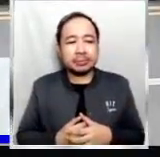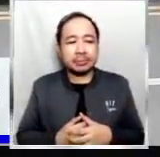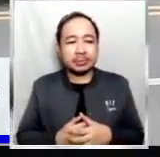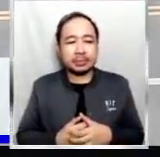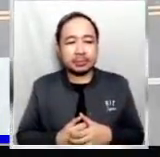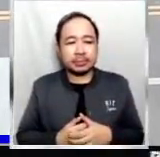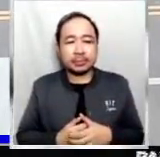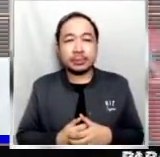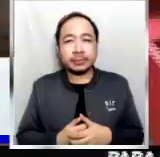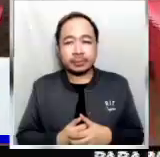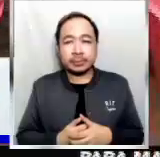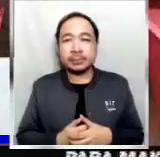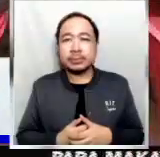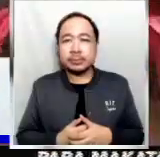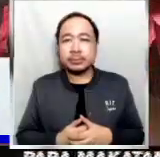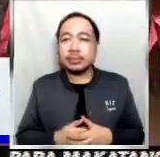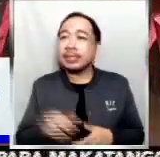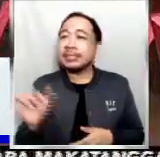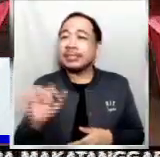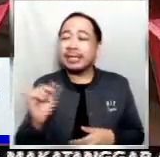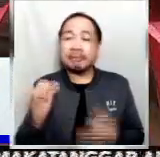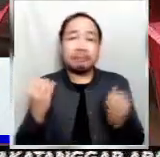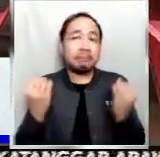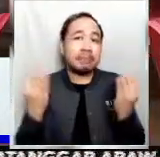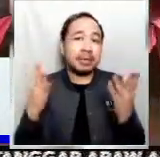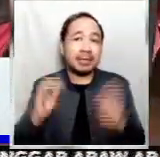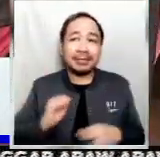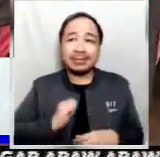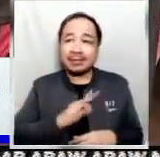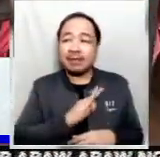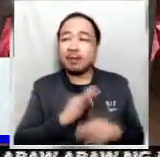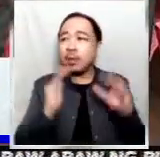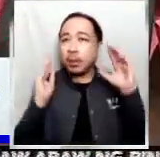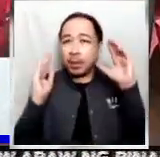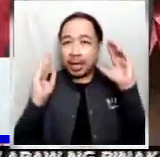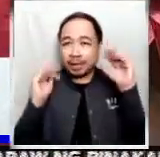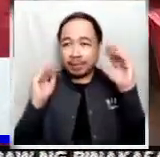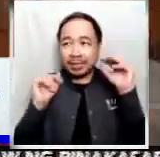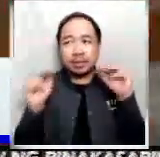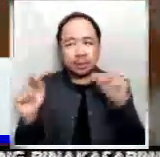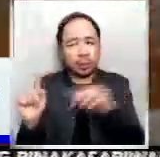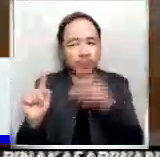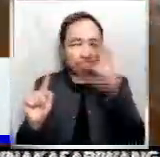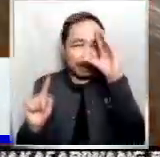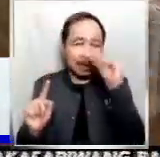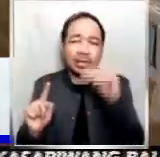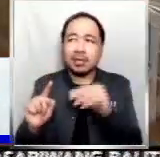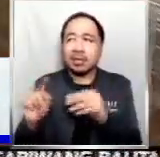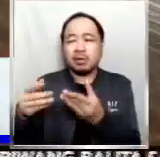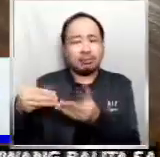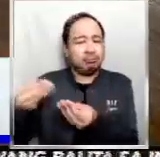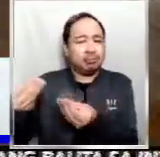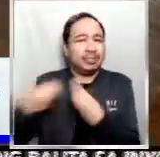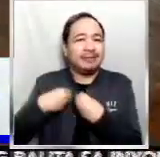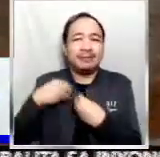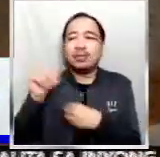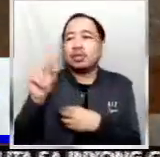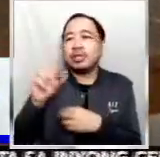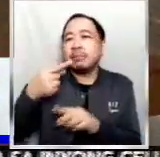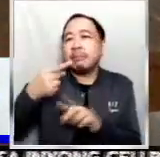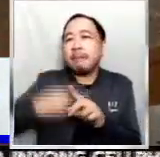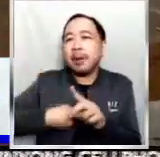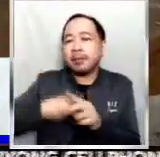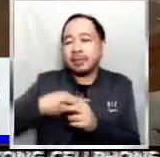Tulad ng maraming empleyado, inaasahan ni Raymond ang 13th month pay niya para may pandagdag gastos, lalo't ilang buwang sarado ang